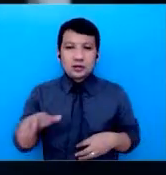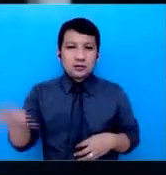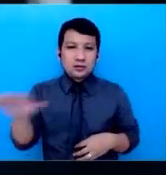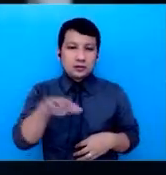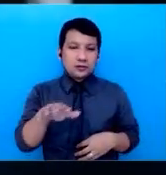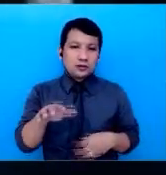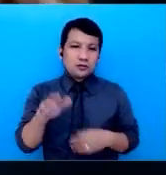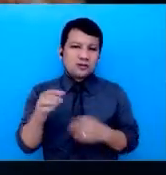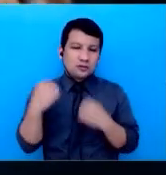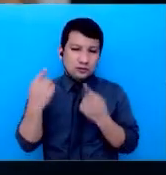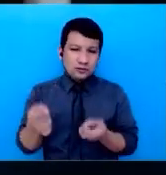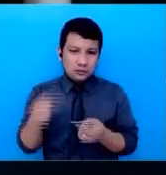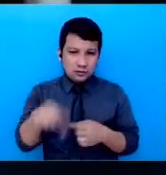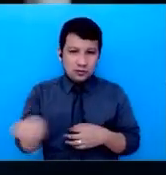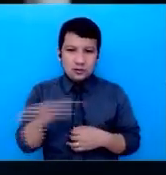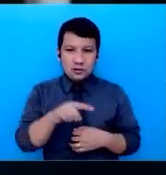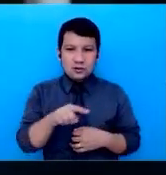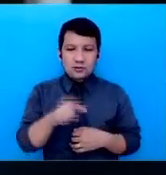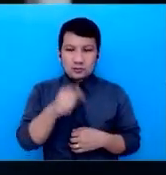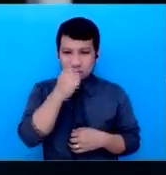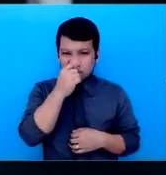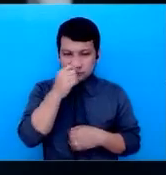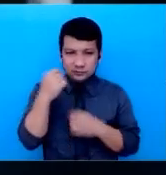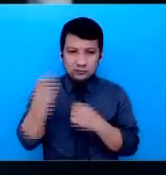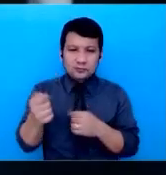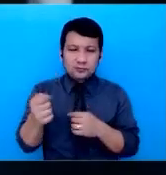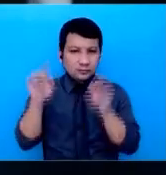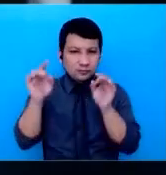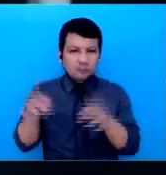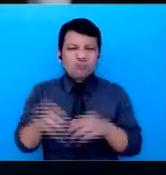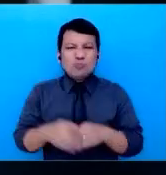there and take a risk-based approach to